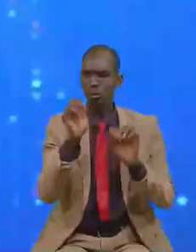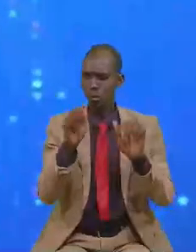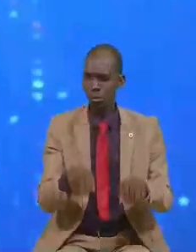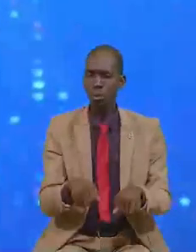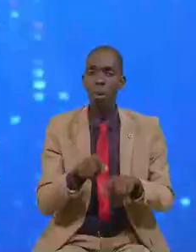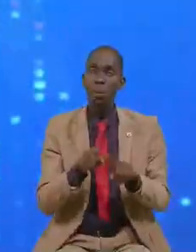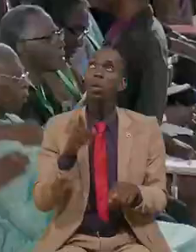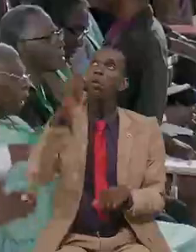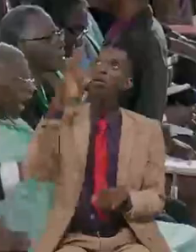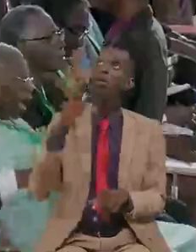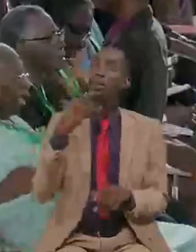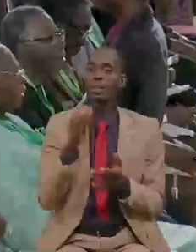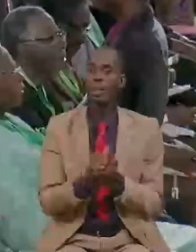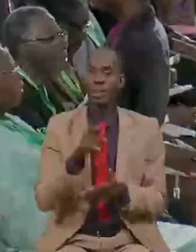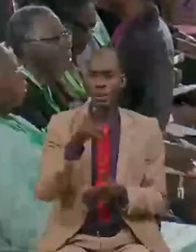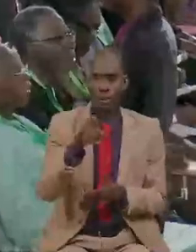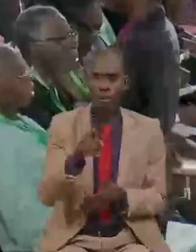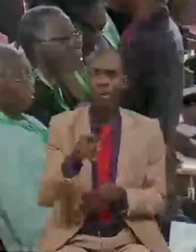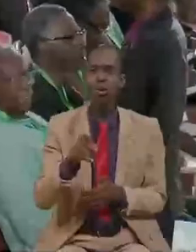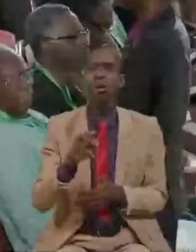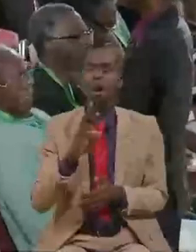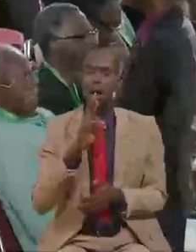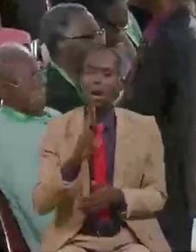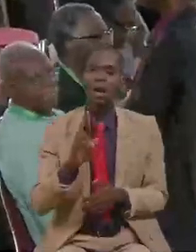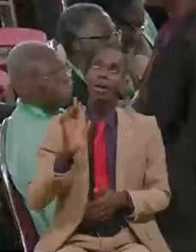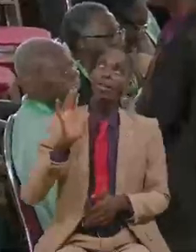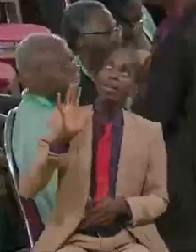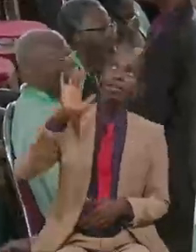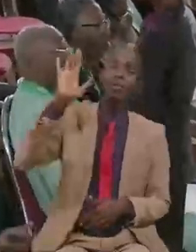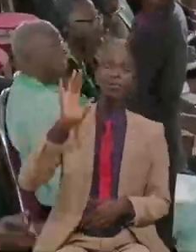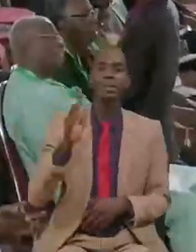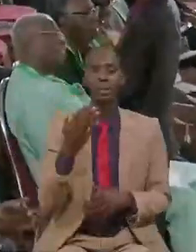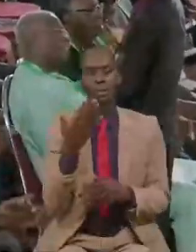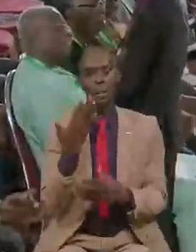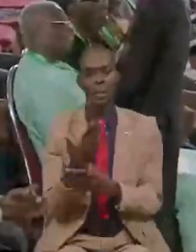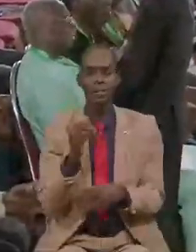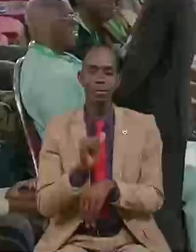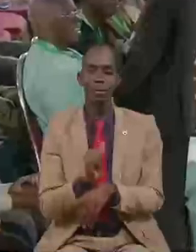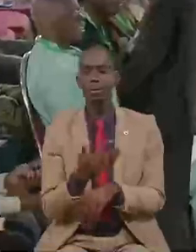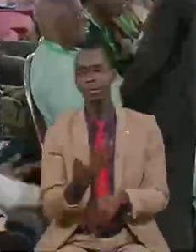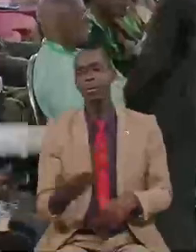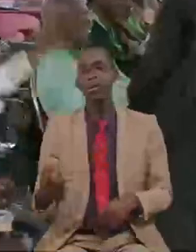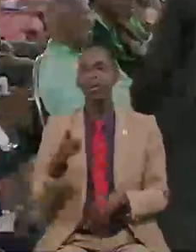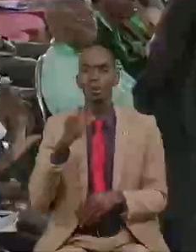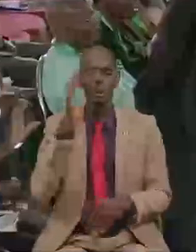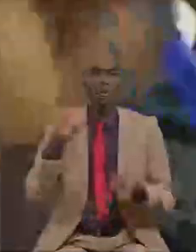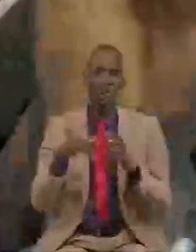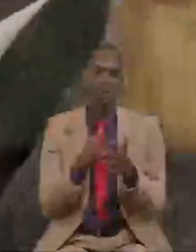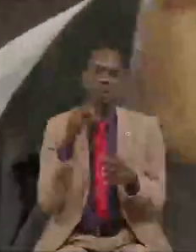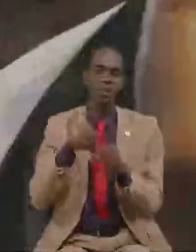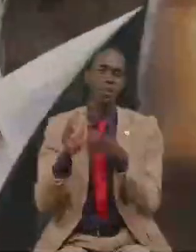dit que tu es capable. Tu as son instrument. Tu le feras au nom de Jésus.